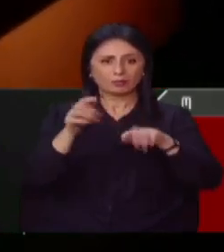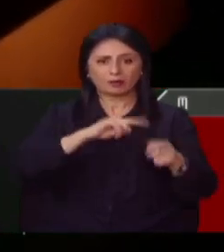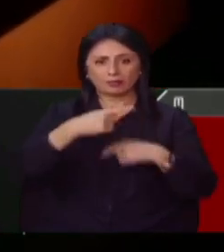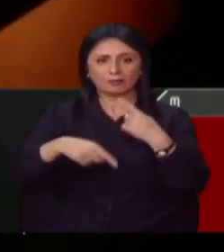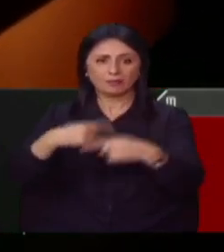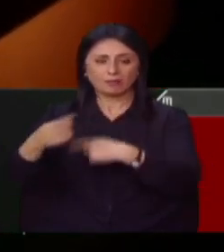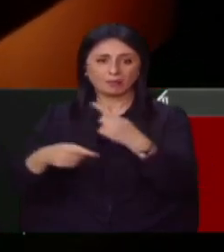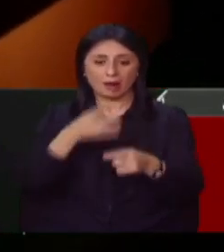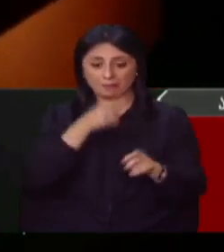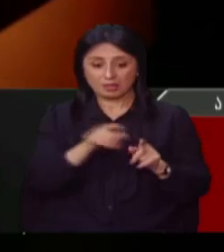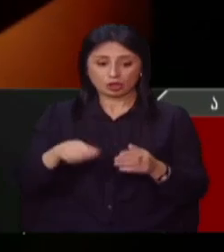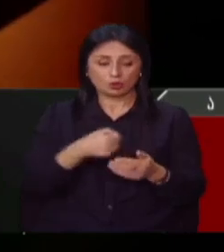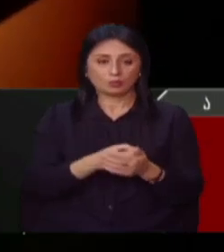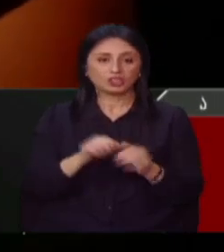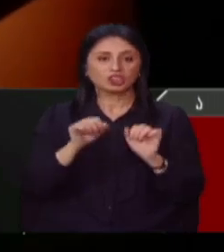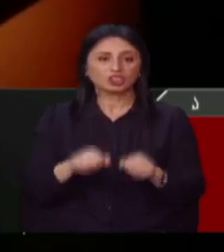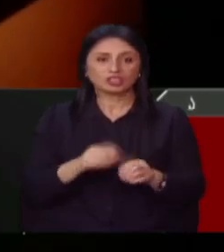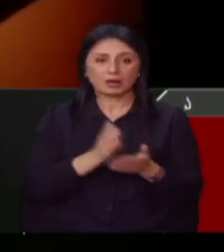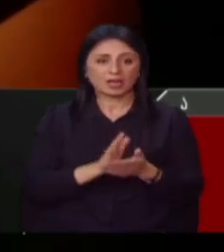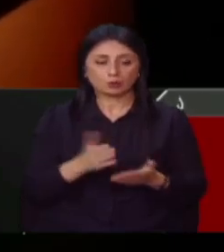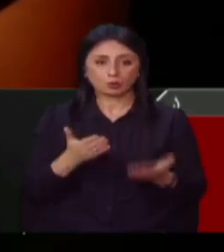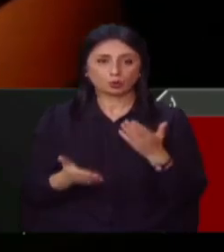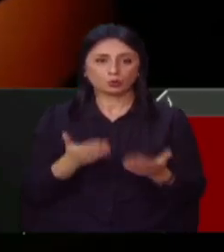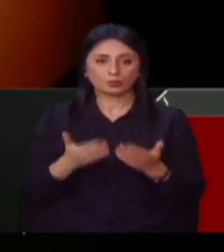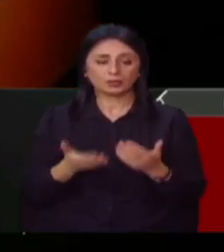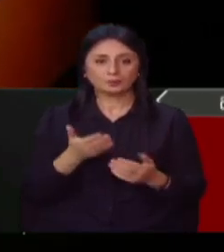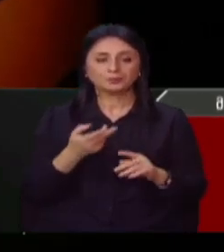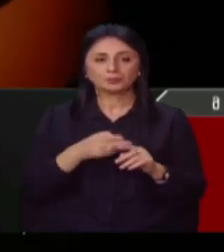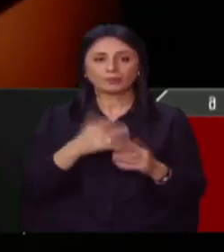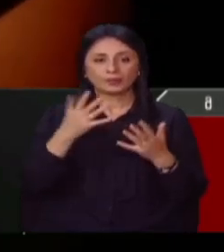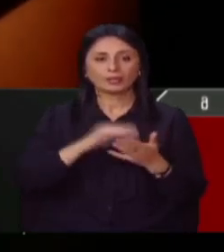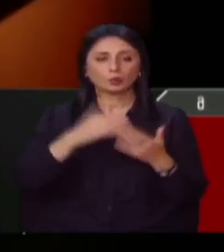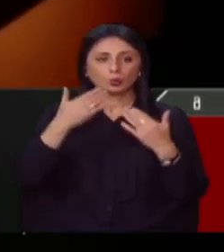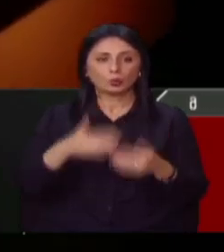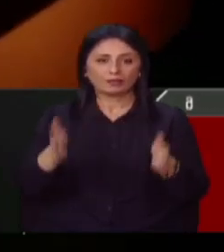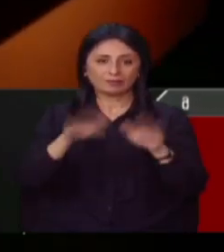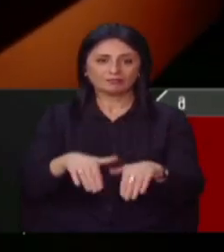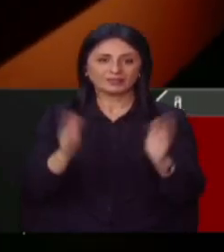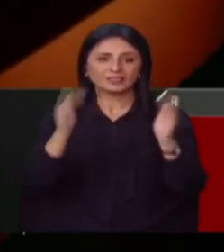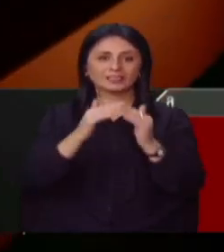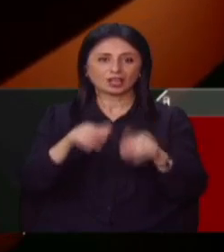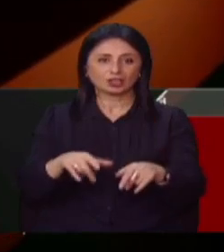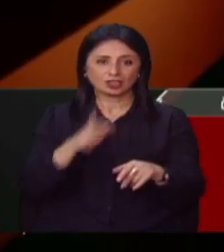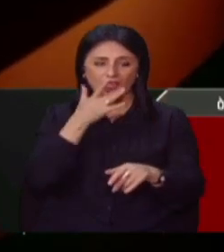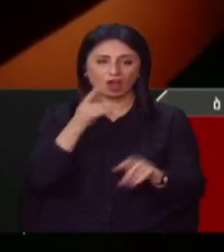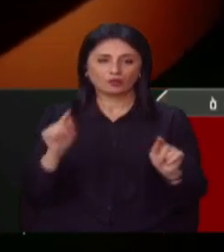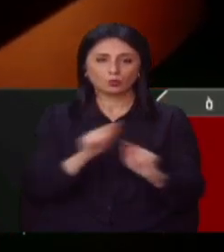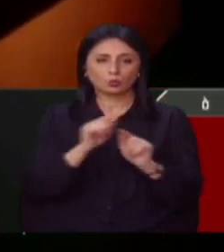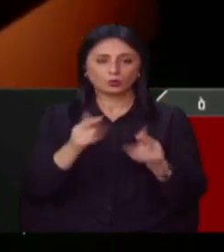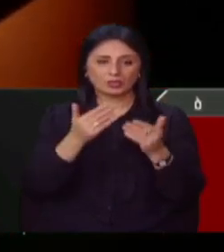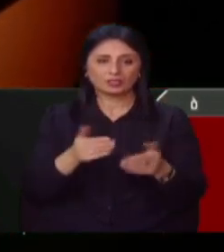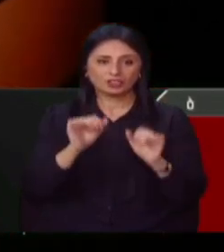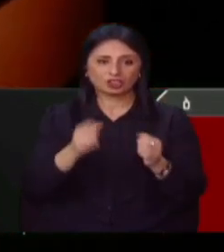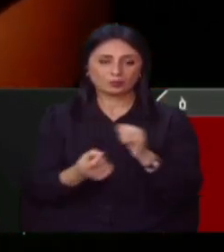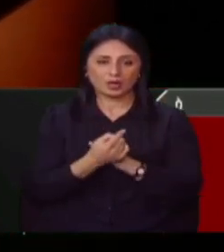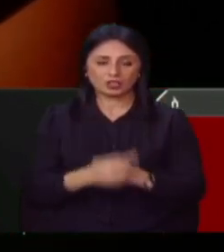და აი ამ დრომდე ამის შესაძლებლობა არ არსებობდა, თუმცა ამ ხელნაწერმა უკვე დაიდობინა საქართველოს ეროვნულ მუზეუმში და ეს